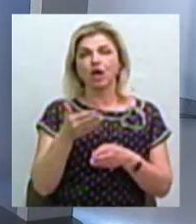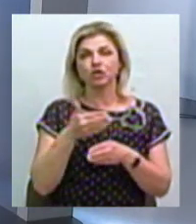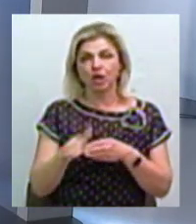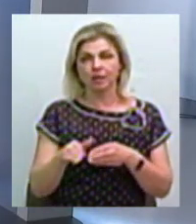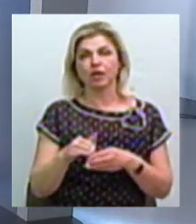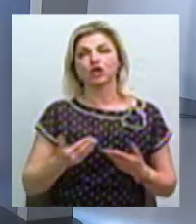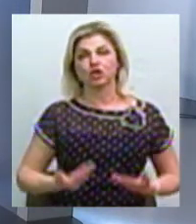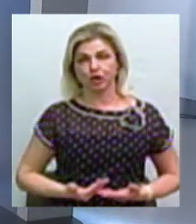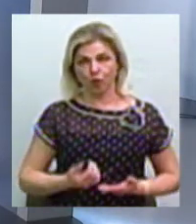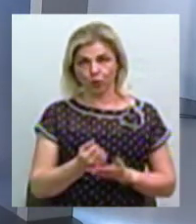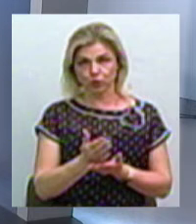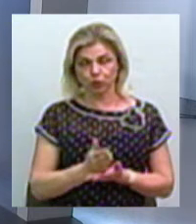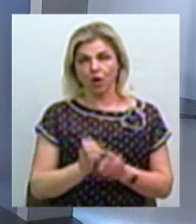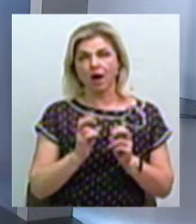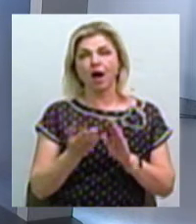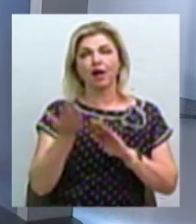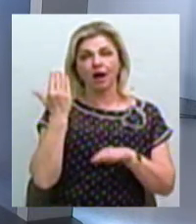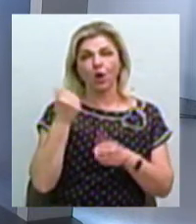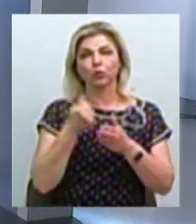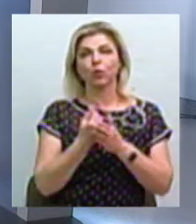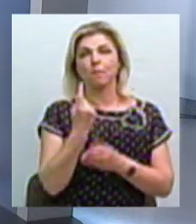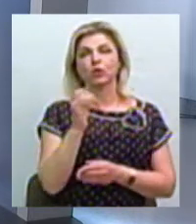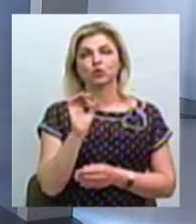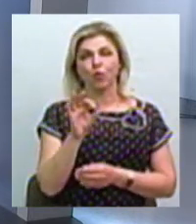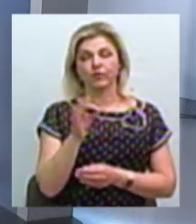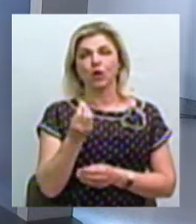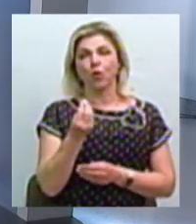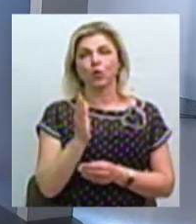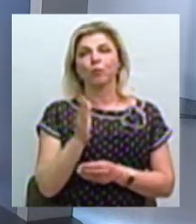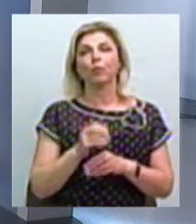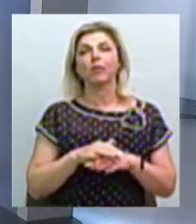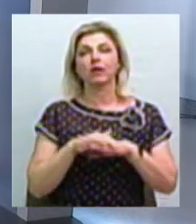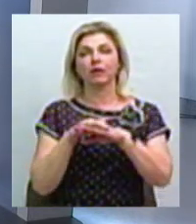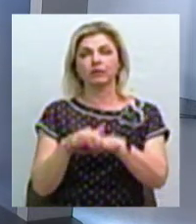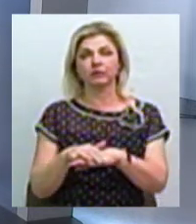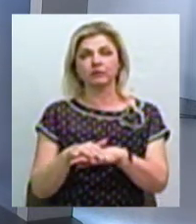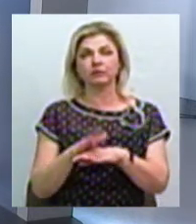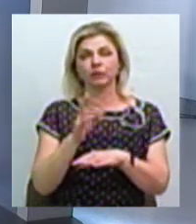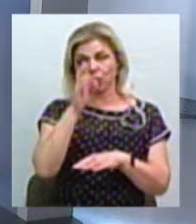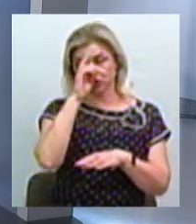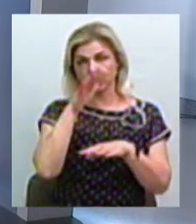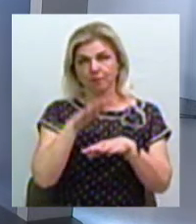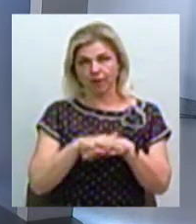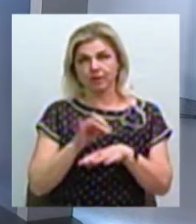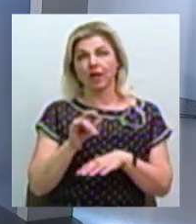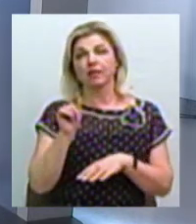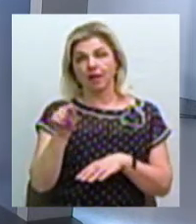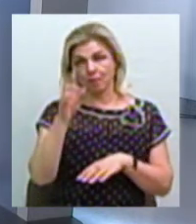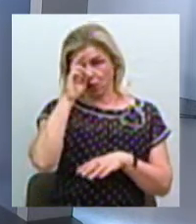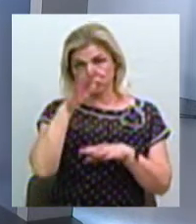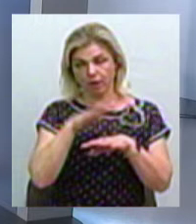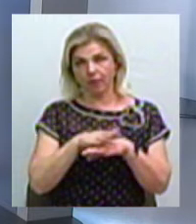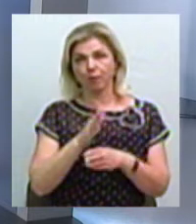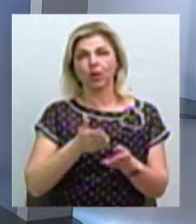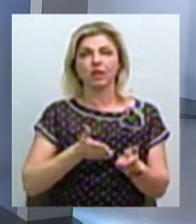як і раніше, як і до 1 жовтня, кошти будуть перераховуватися в Ощадбанк, і Ощадбанк буде